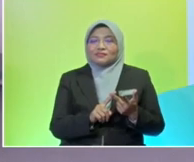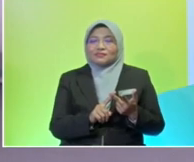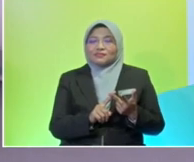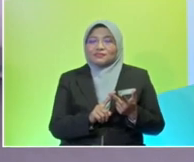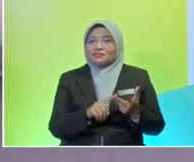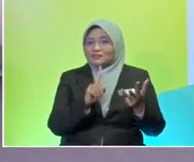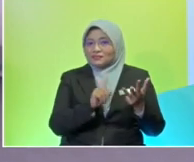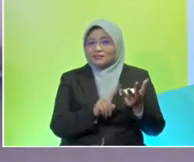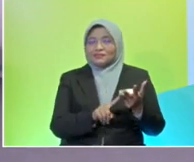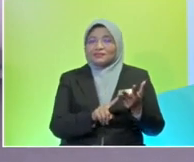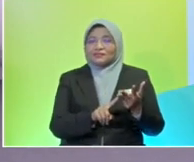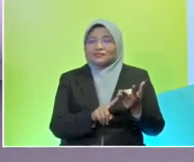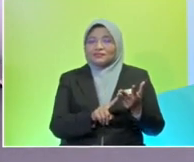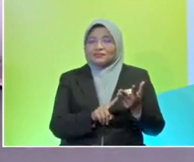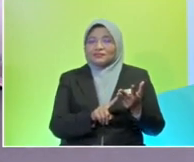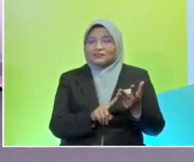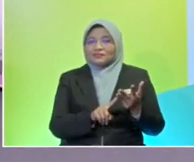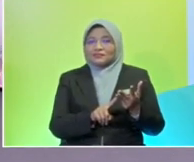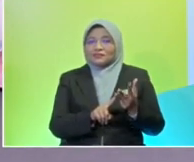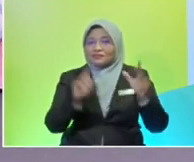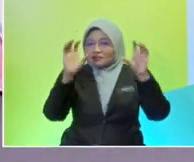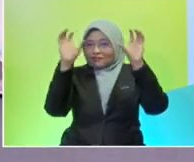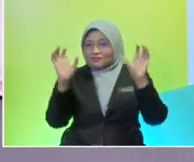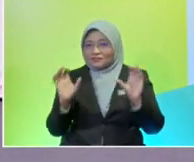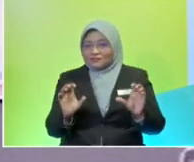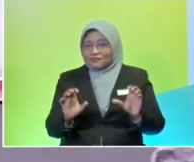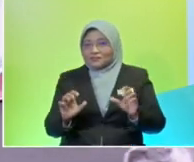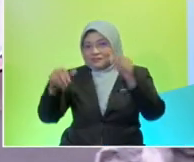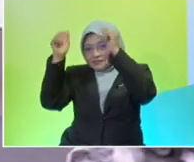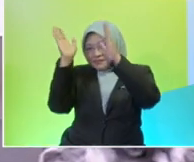kemudian kita juga akan belajar cuaca berangin